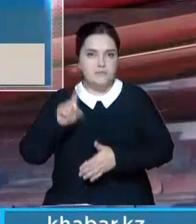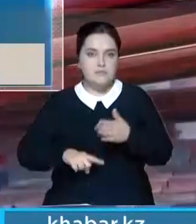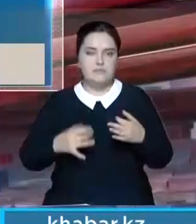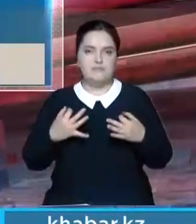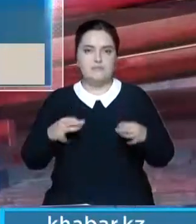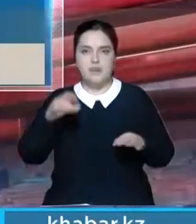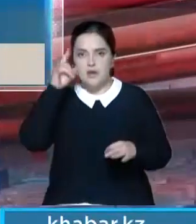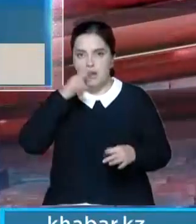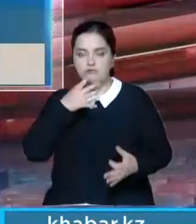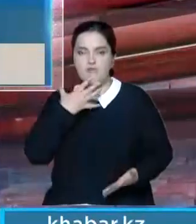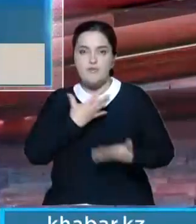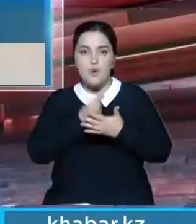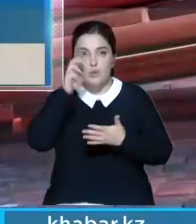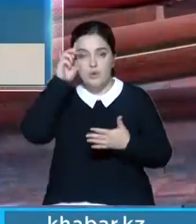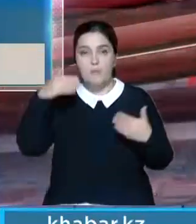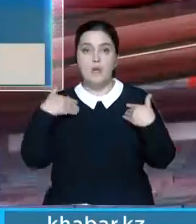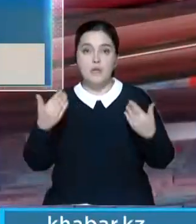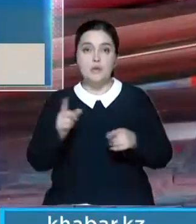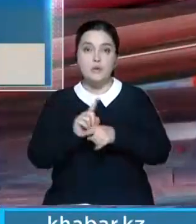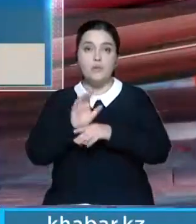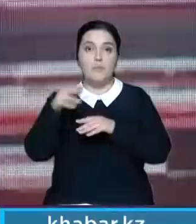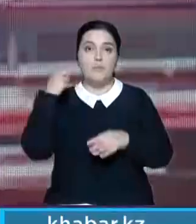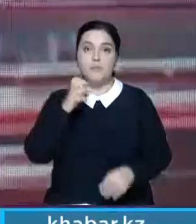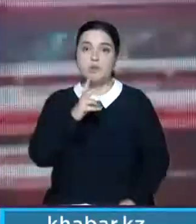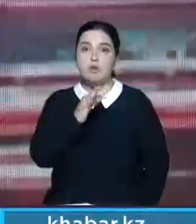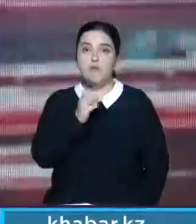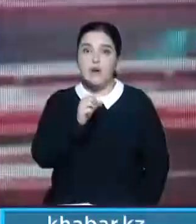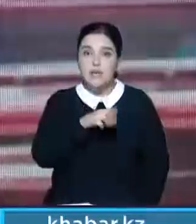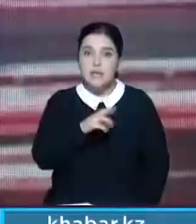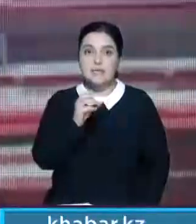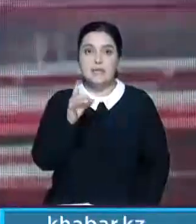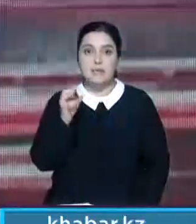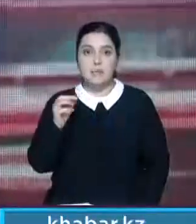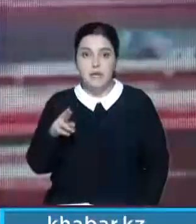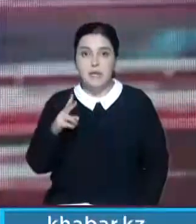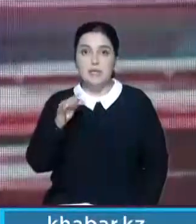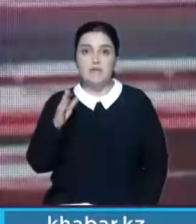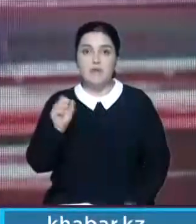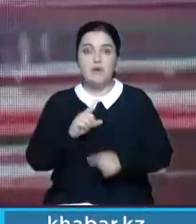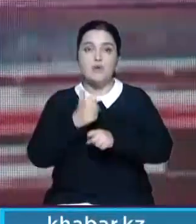независимость Казахстана. Свои поздравления сегодня также направили президенты Словакии, Сербии, Литвы, а также